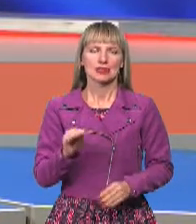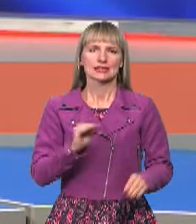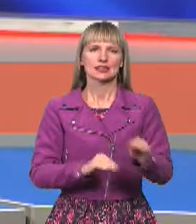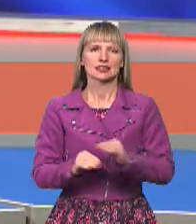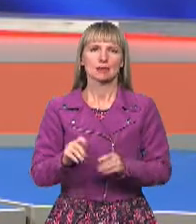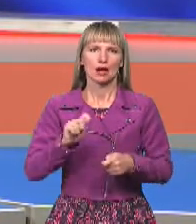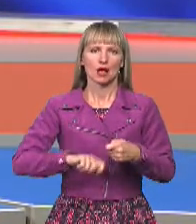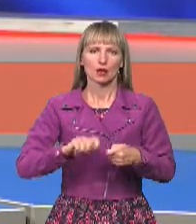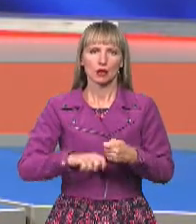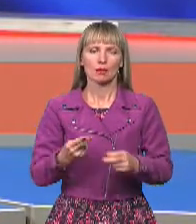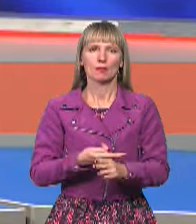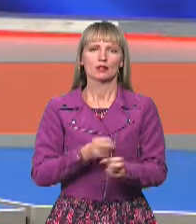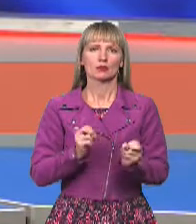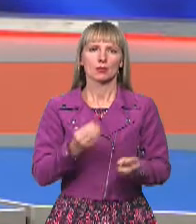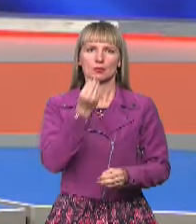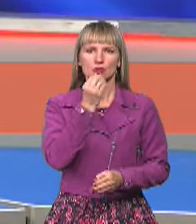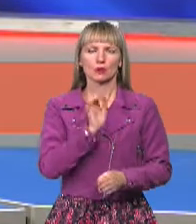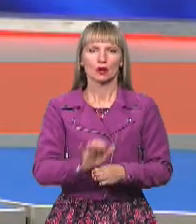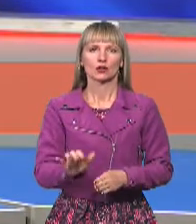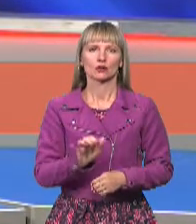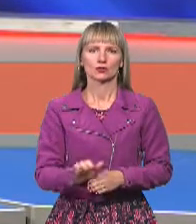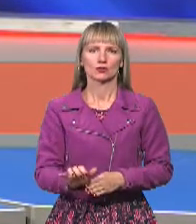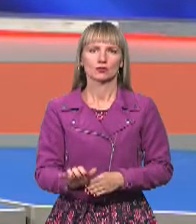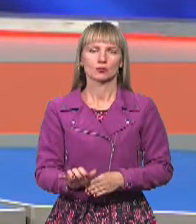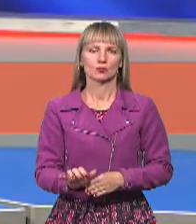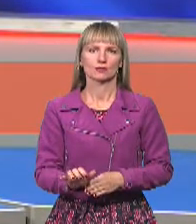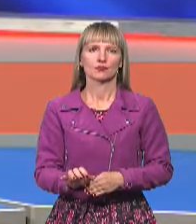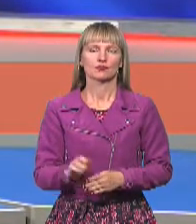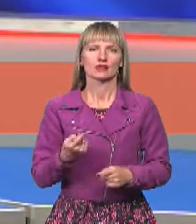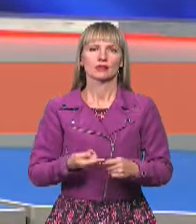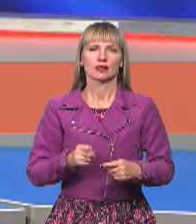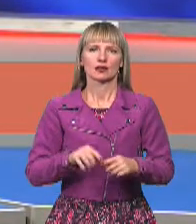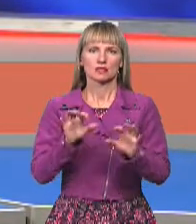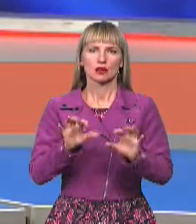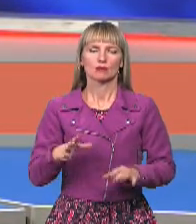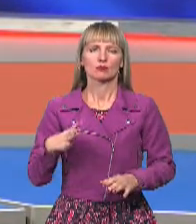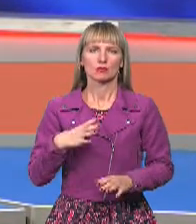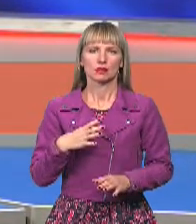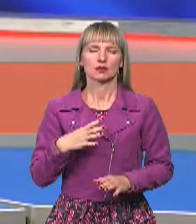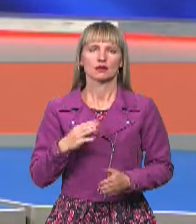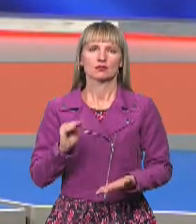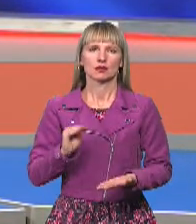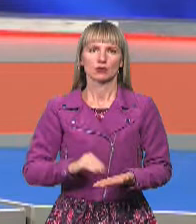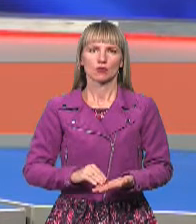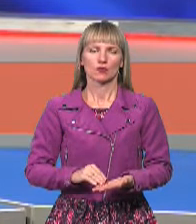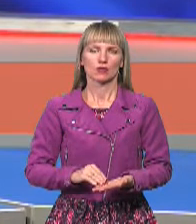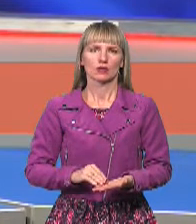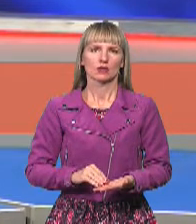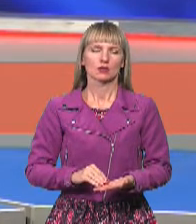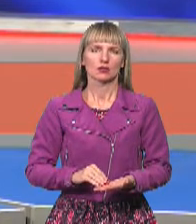системы контроля, системы безопасности в пищевых продуктах. Этим законом было предусмотрено